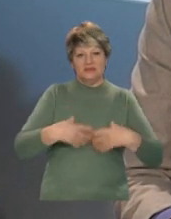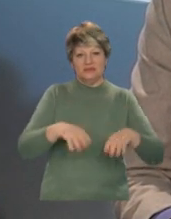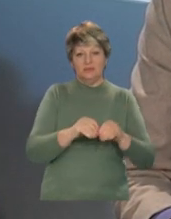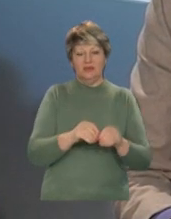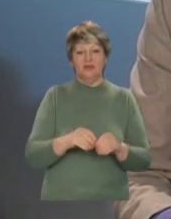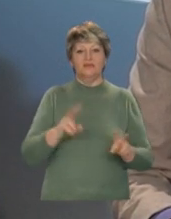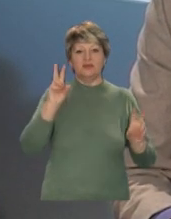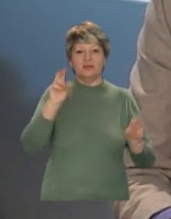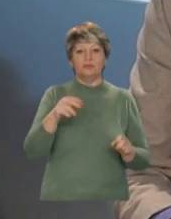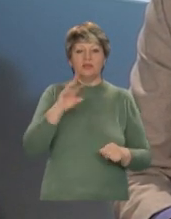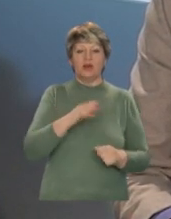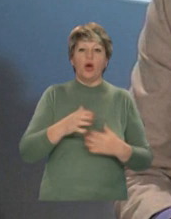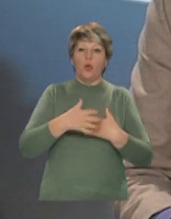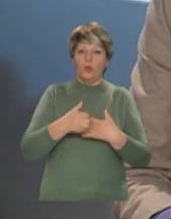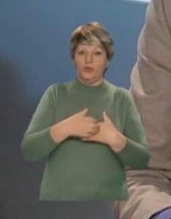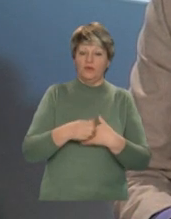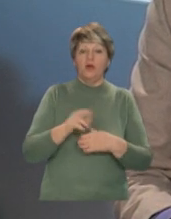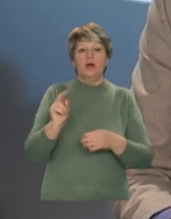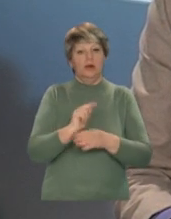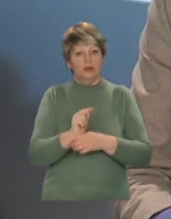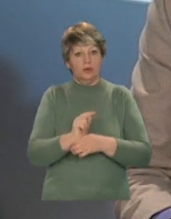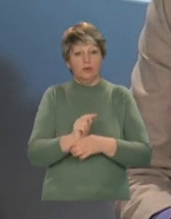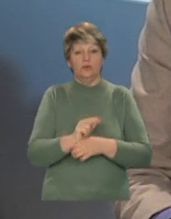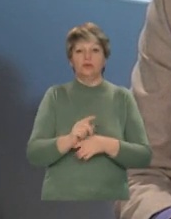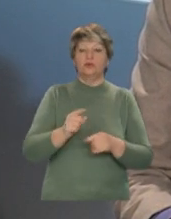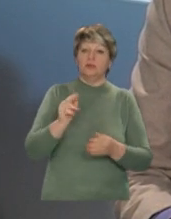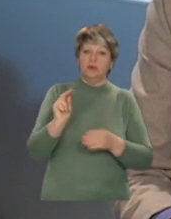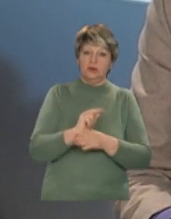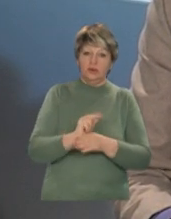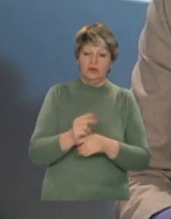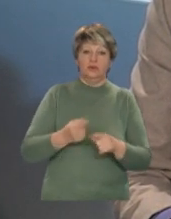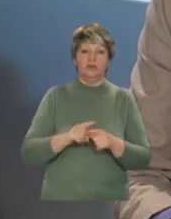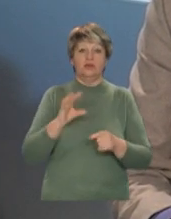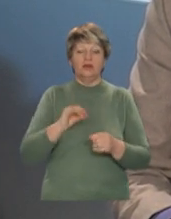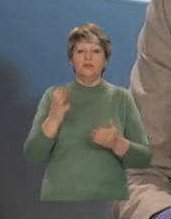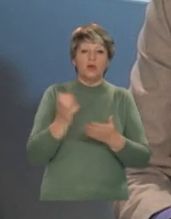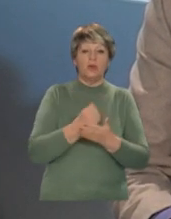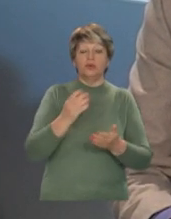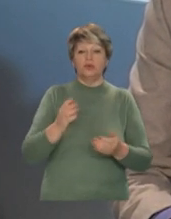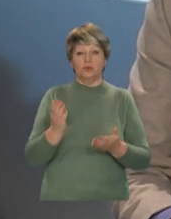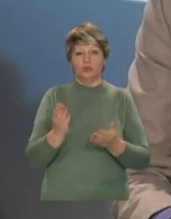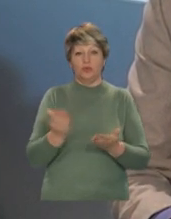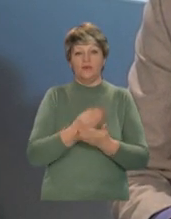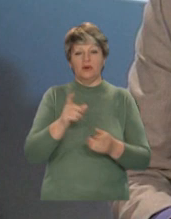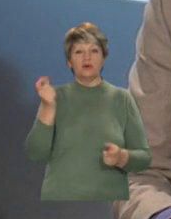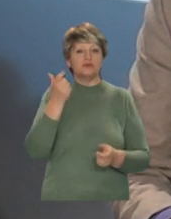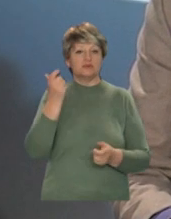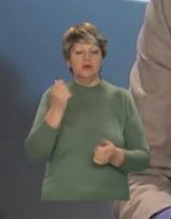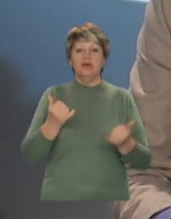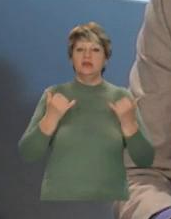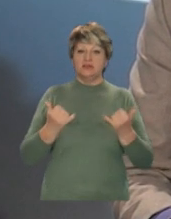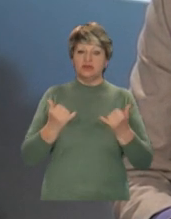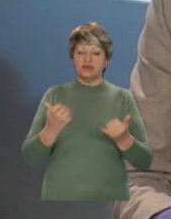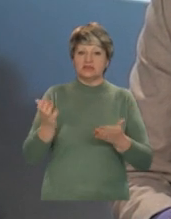хвостатих мурчиків. Котів вони лікують, реабілітують та підшуковують нових господарів. Нині тимчасовий прихисток у них